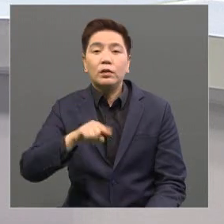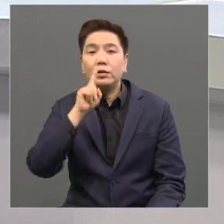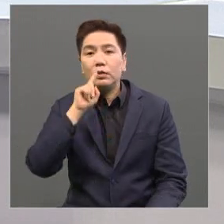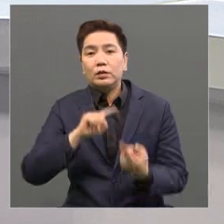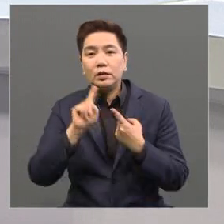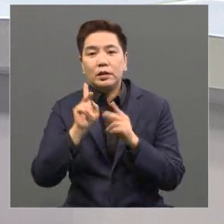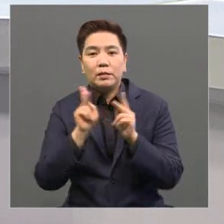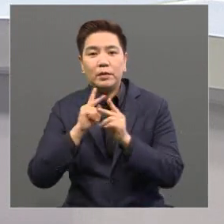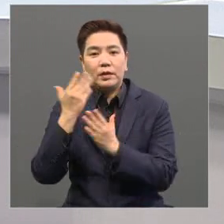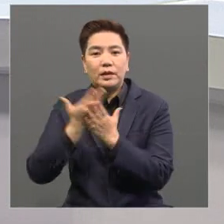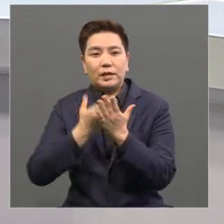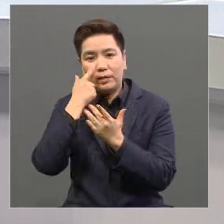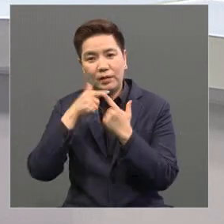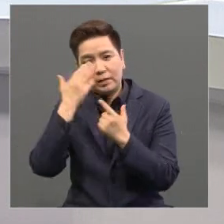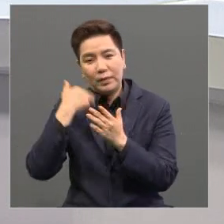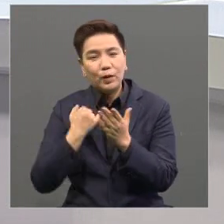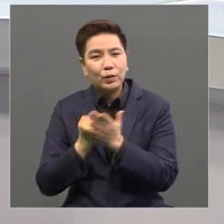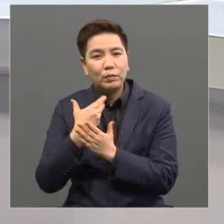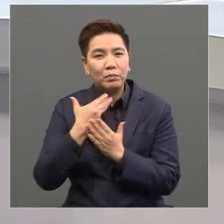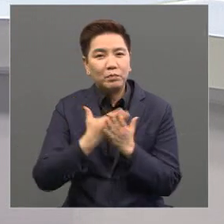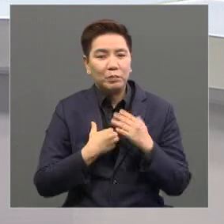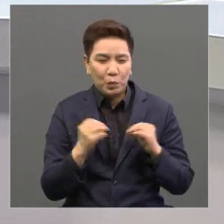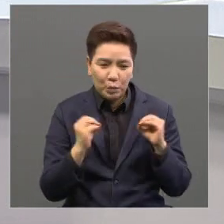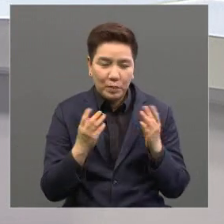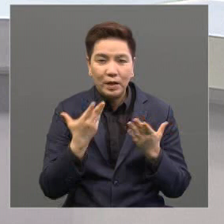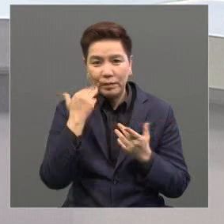กรรมการออกสลากทำไมไม่บอกให้พี่ถูก